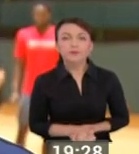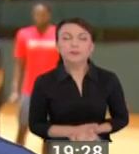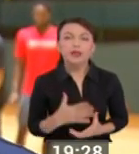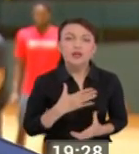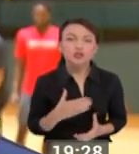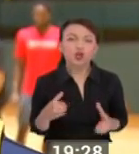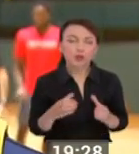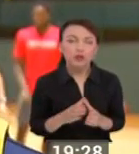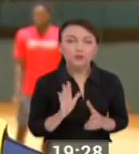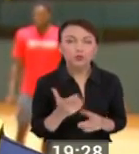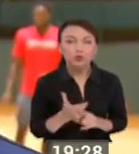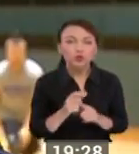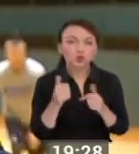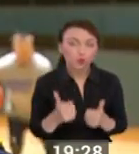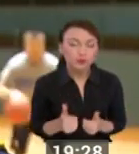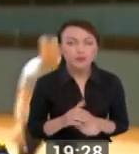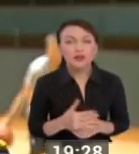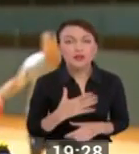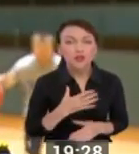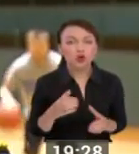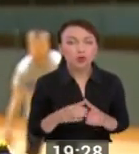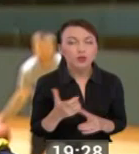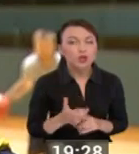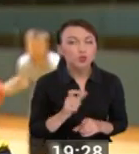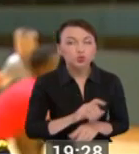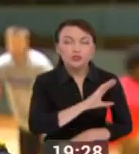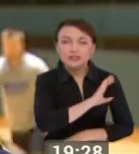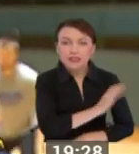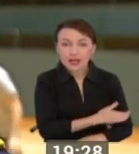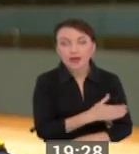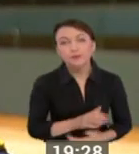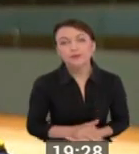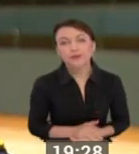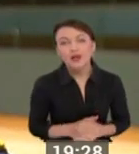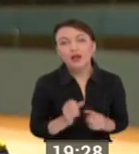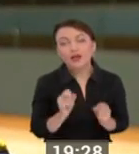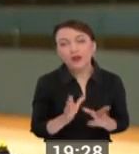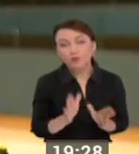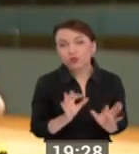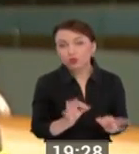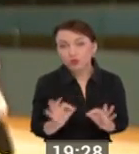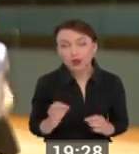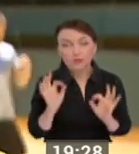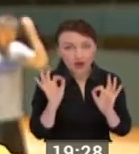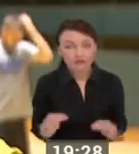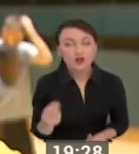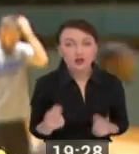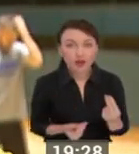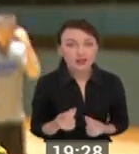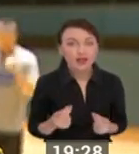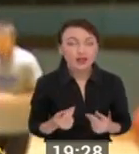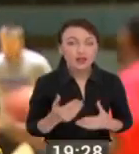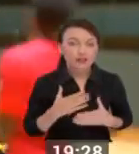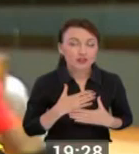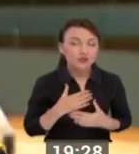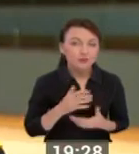нашій команді буде дуже добрий сезон. І наша команда дуже сильна. Як будемо нормально, правильно грати, наші дуже добрі